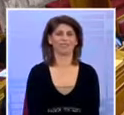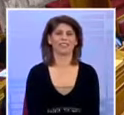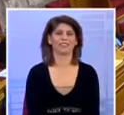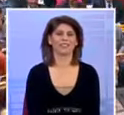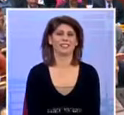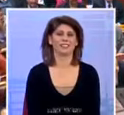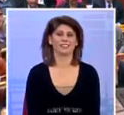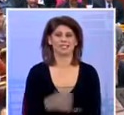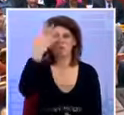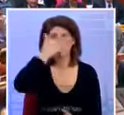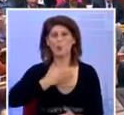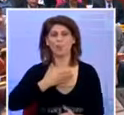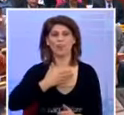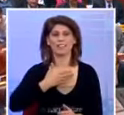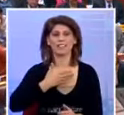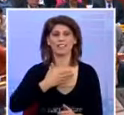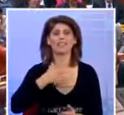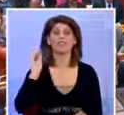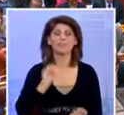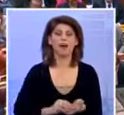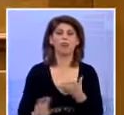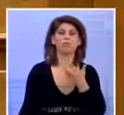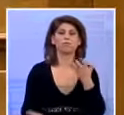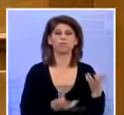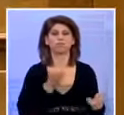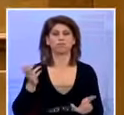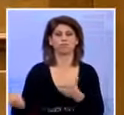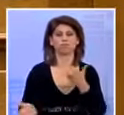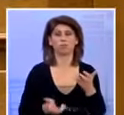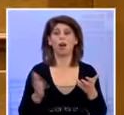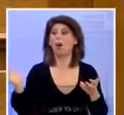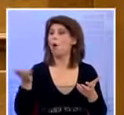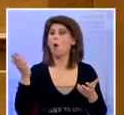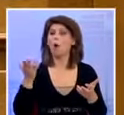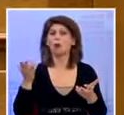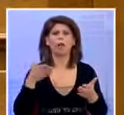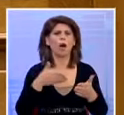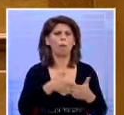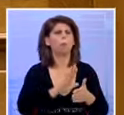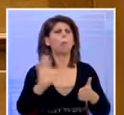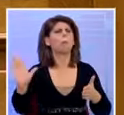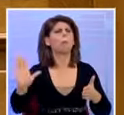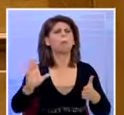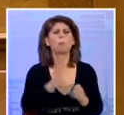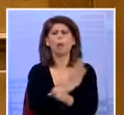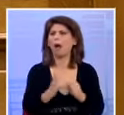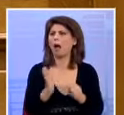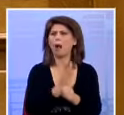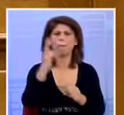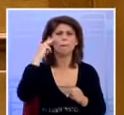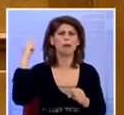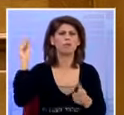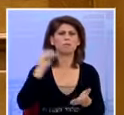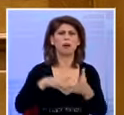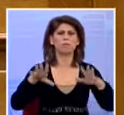Οι κουκουλοφόροι καίνε ξανά ό,τι βρουν ανεμπόδιστοι. Βανδαλίζουν ό,τι δεν καίνε. Στο πανεπιστήμιο έγινε